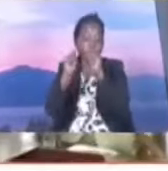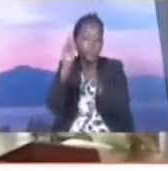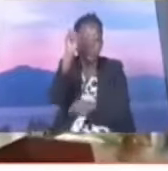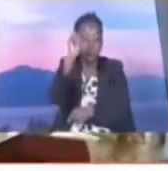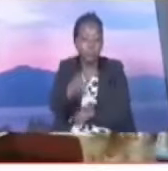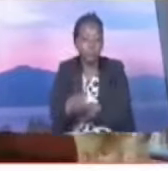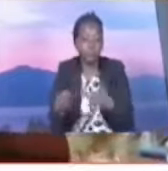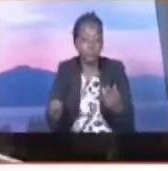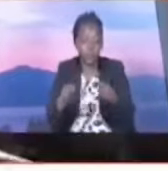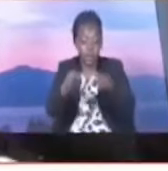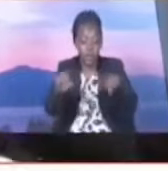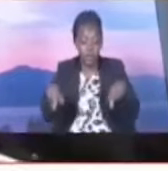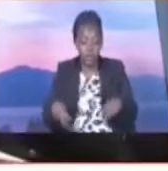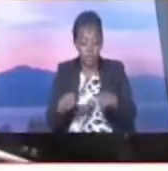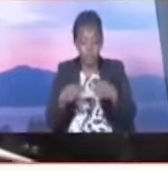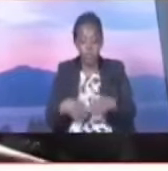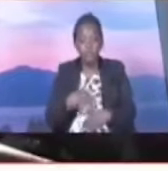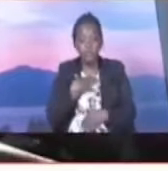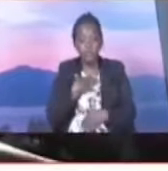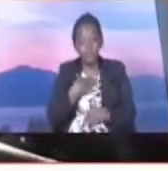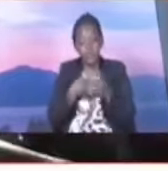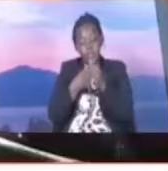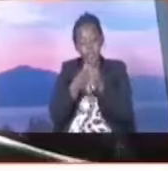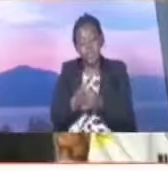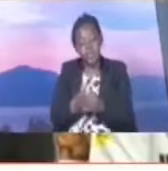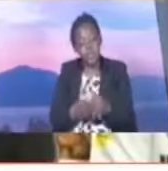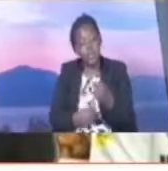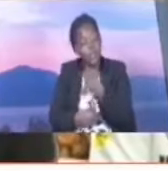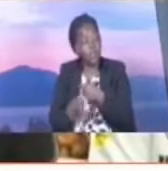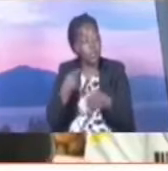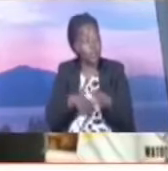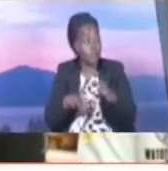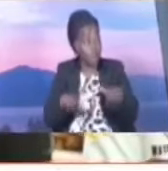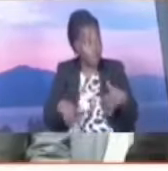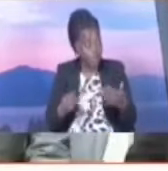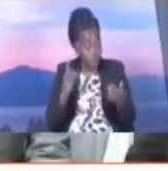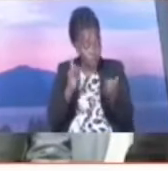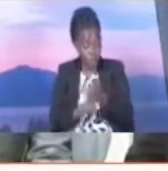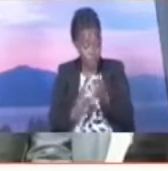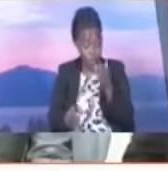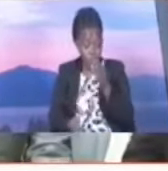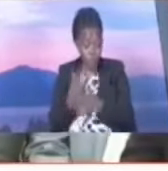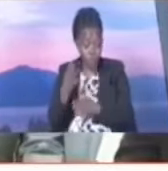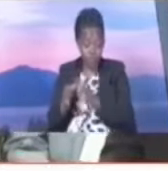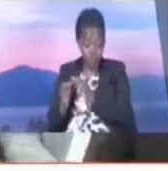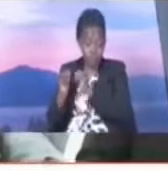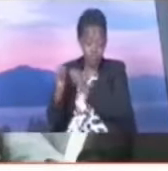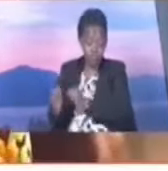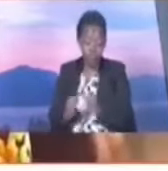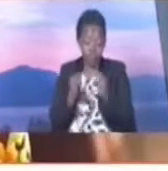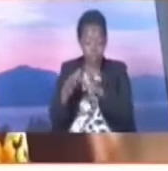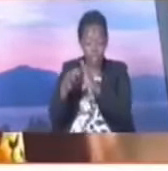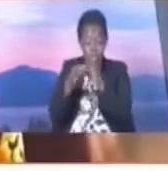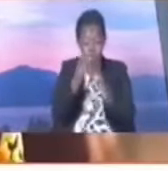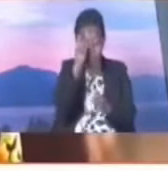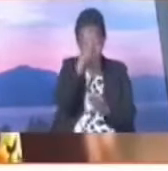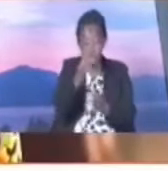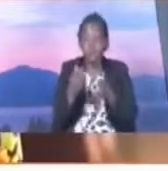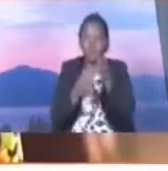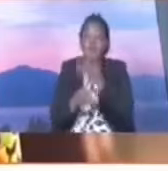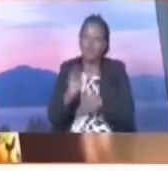mu kisenge ky'abagenyi. Abakulidde mu Toyota ategeeza nti beesiimye okufuna omukisa okunyweza enkolagano n'Obwakabaka era ne beebaza Katonda